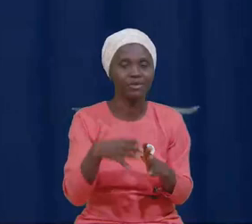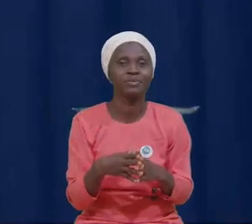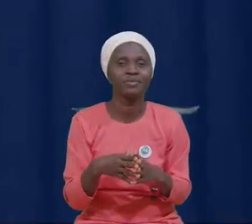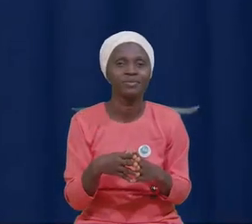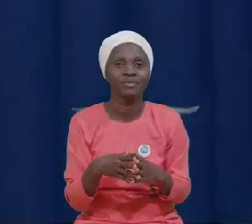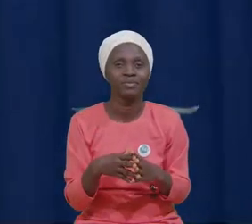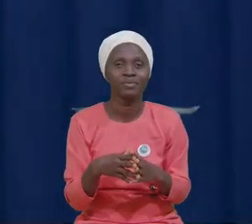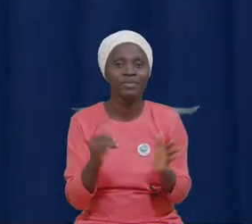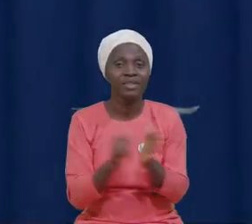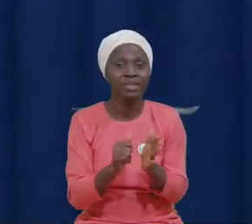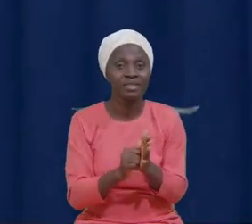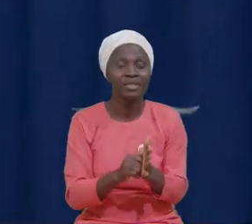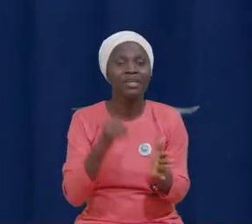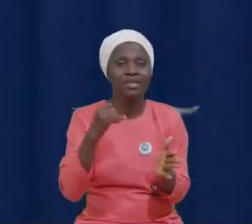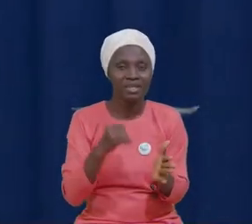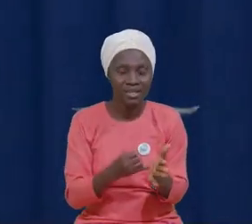pour toi.